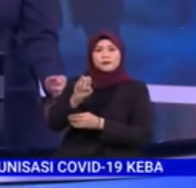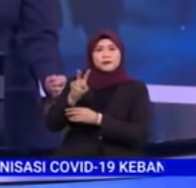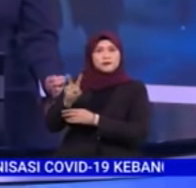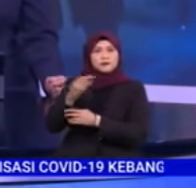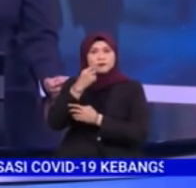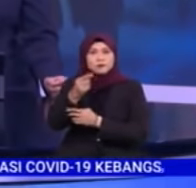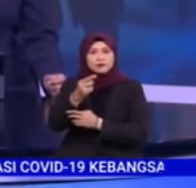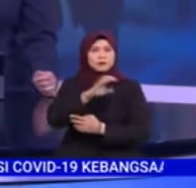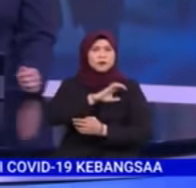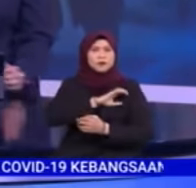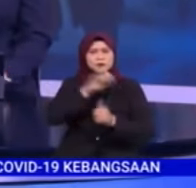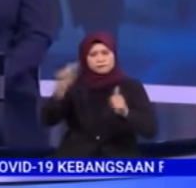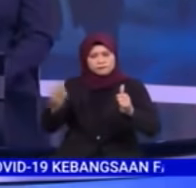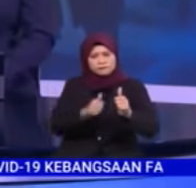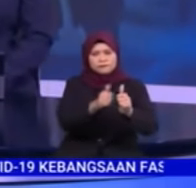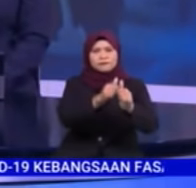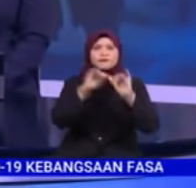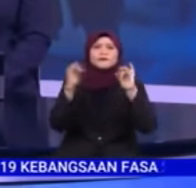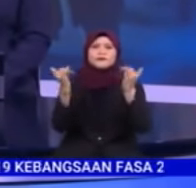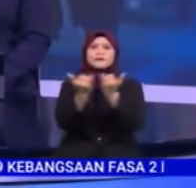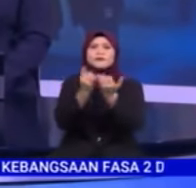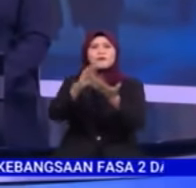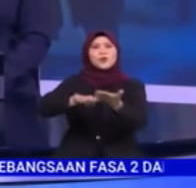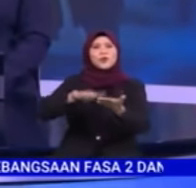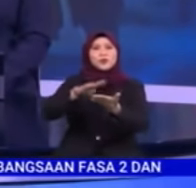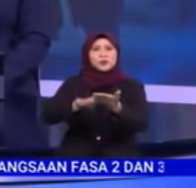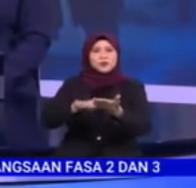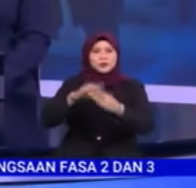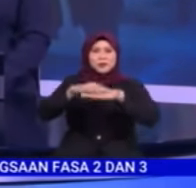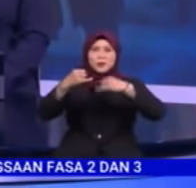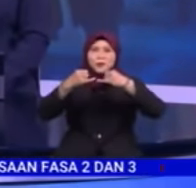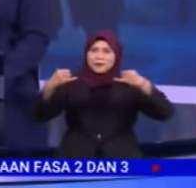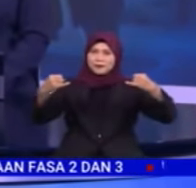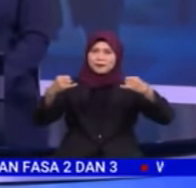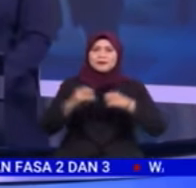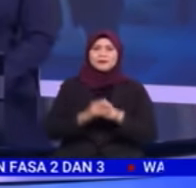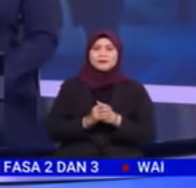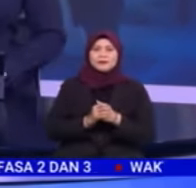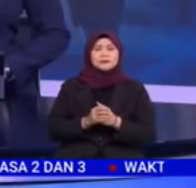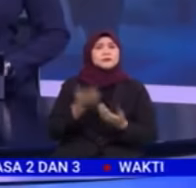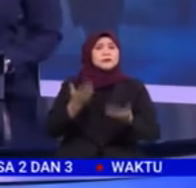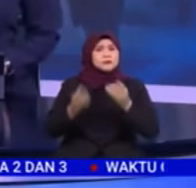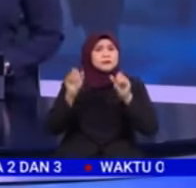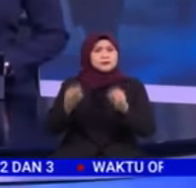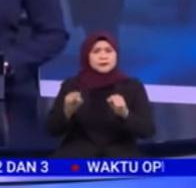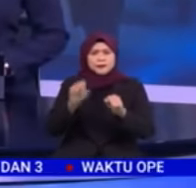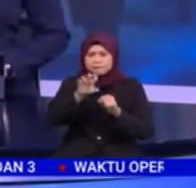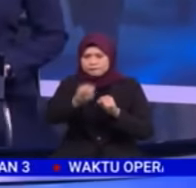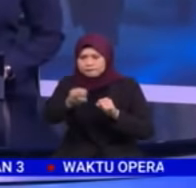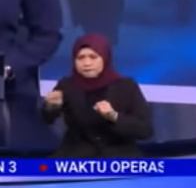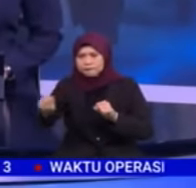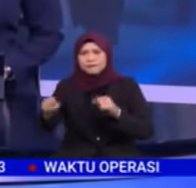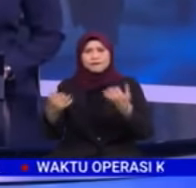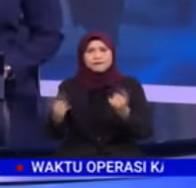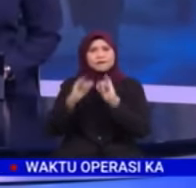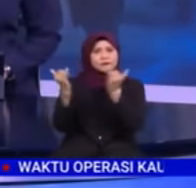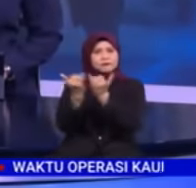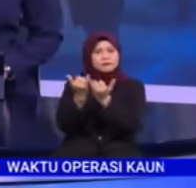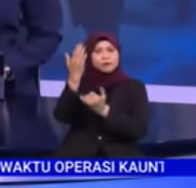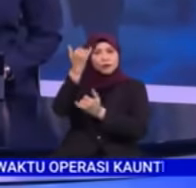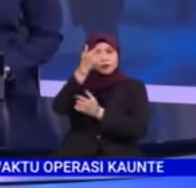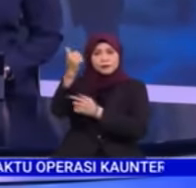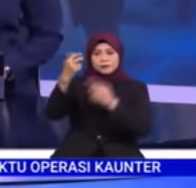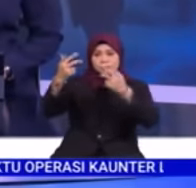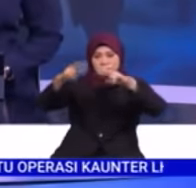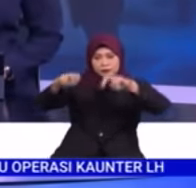polisi sedang memburu syari'at perjudian dalam talian sebagai biaya ke dapat menyelesaikan tersebut hasil catatan